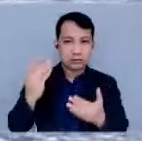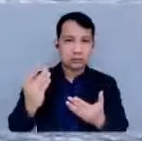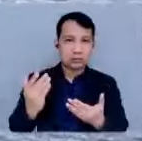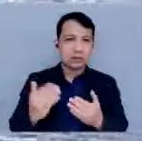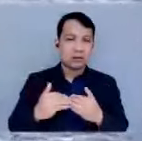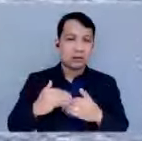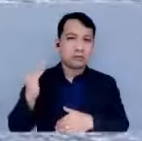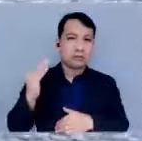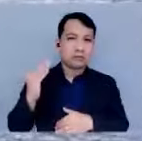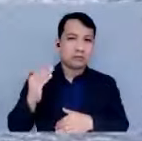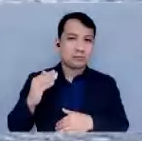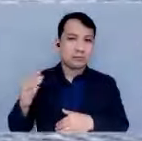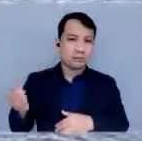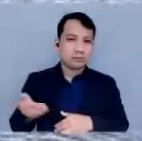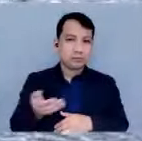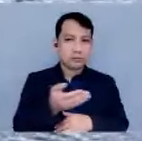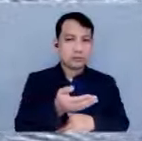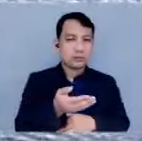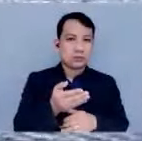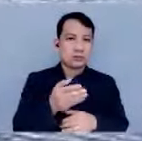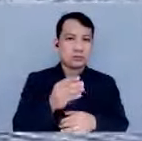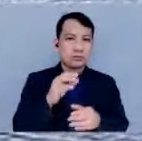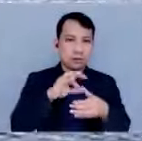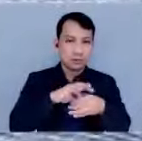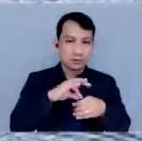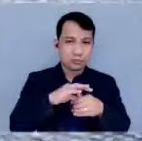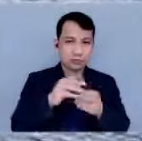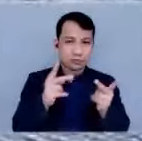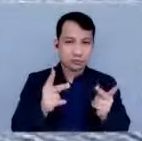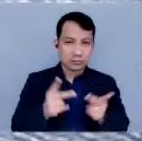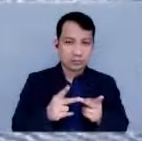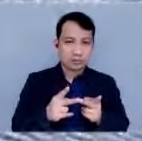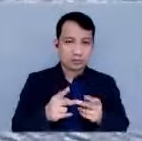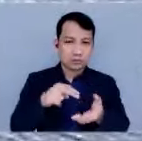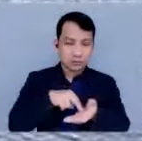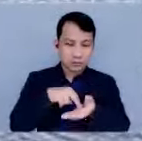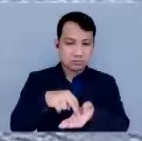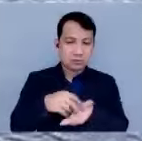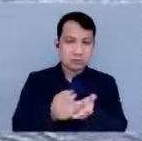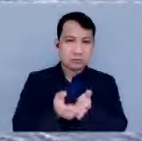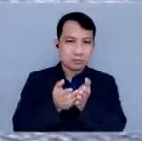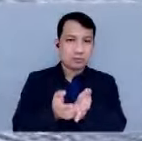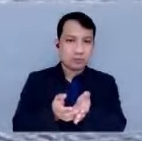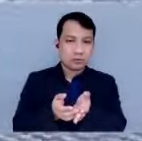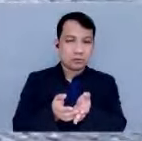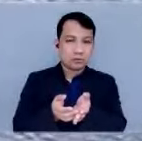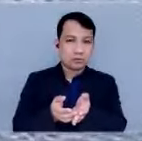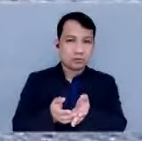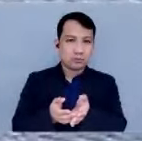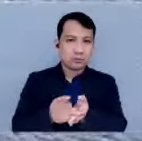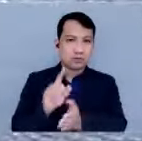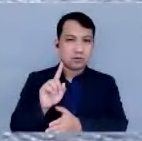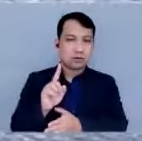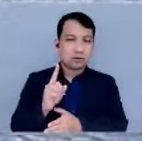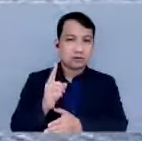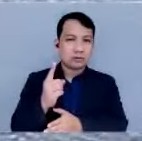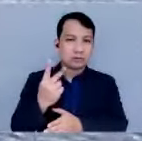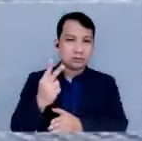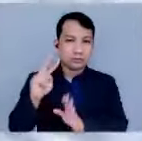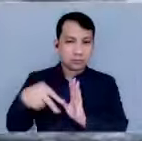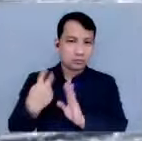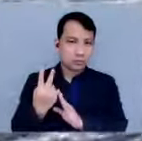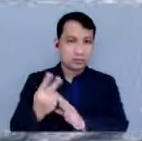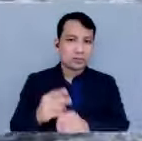ang pagbiyahe papunta sa mga voting precinct dahil kailangan pa nilang sumakay gamit lamang ang bangka na inaabot naman ng 1 hanggang 2 oras.